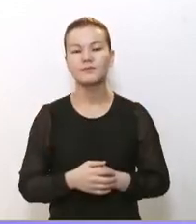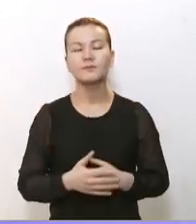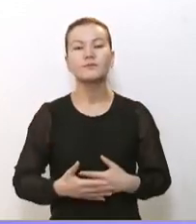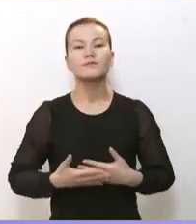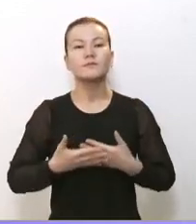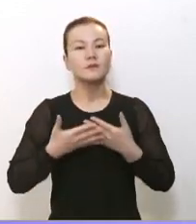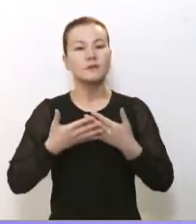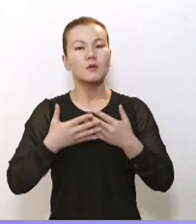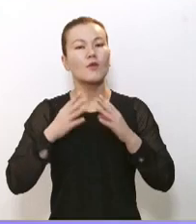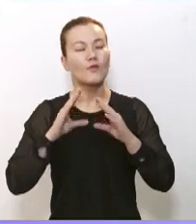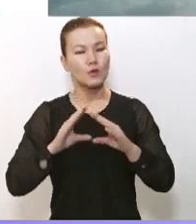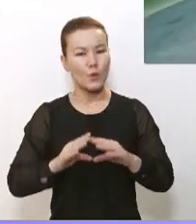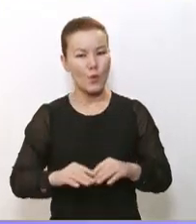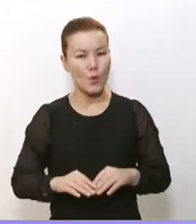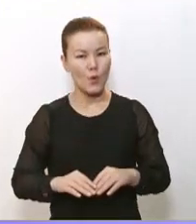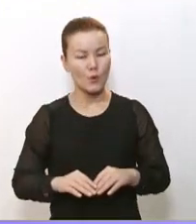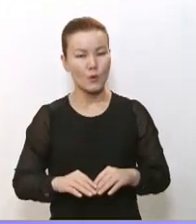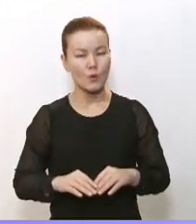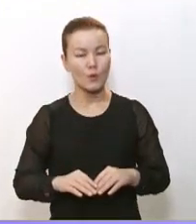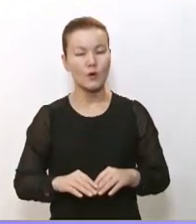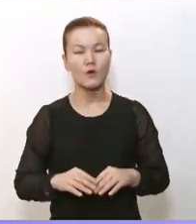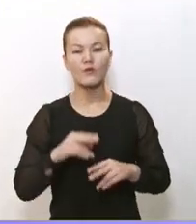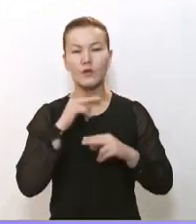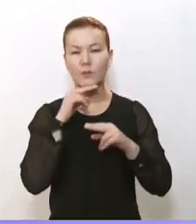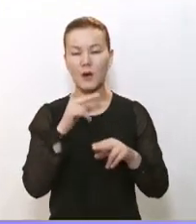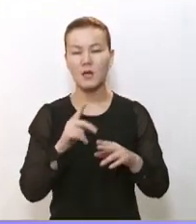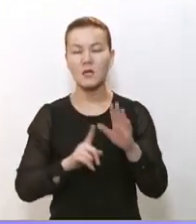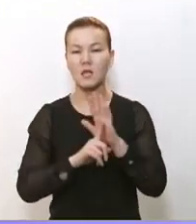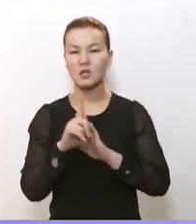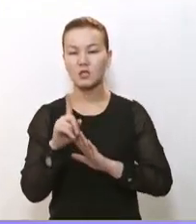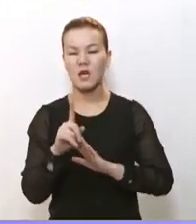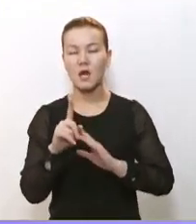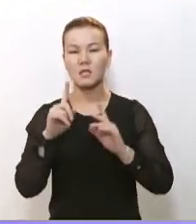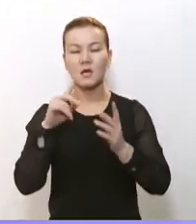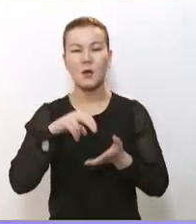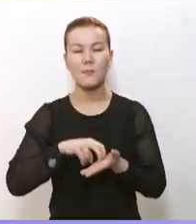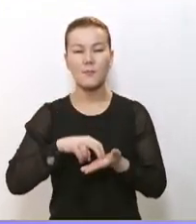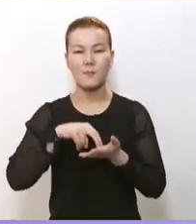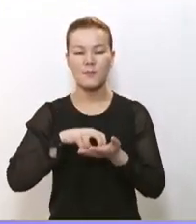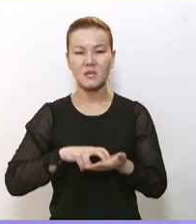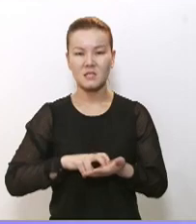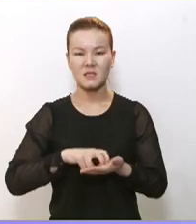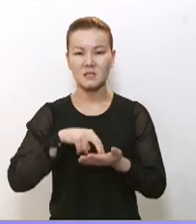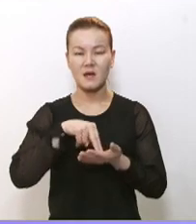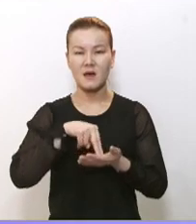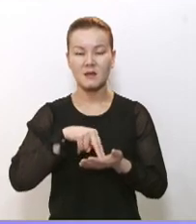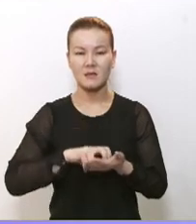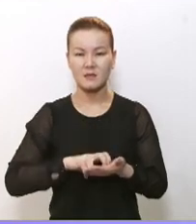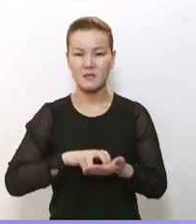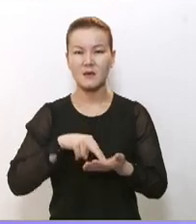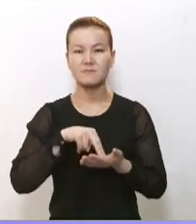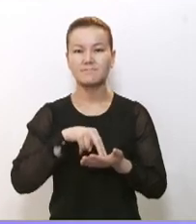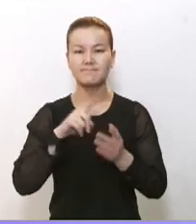Выдох, вдох, внимание. Начинаем приседания. Раз, два,